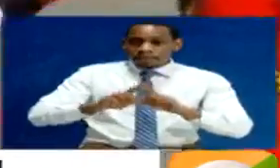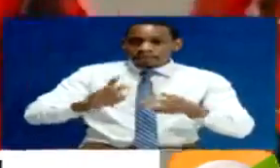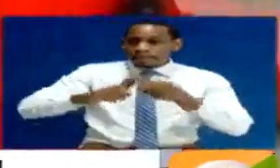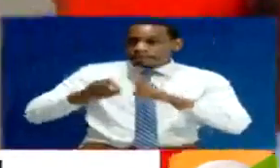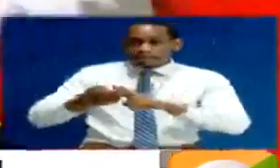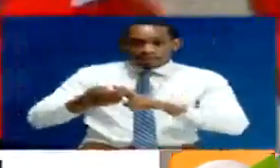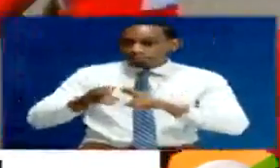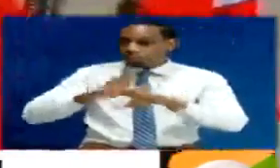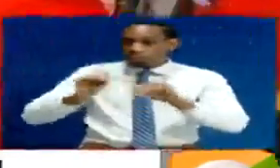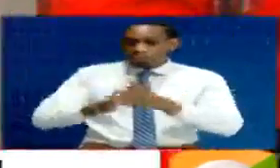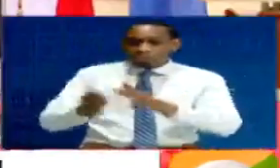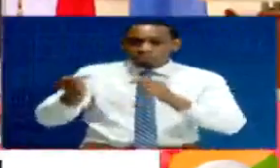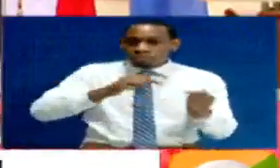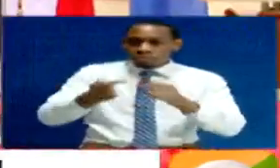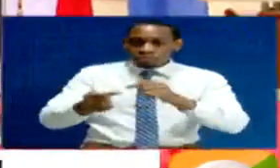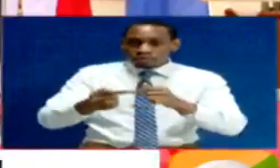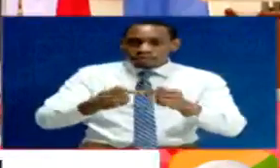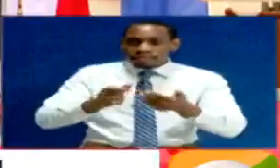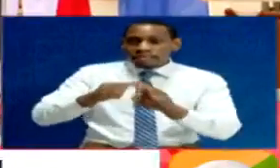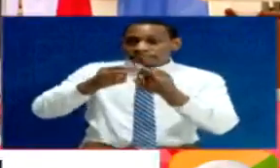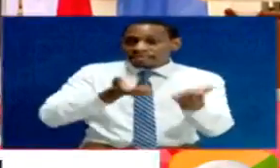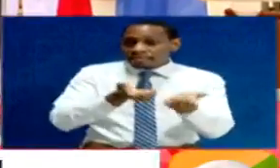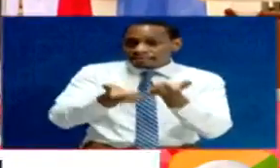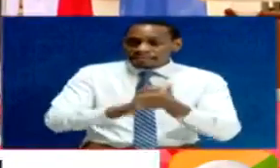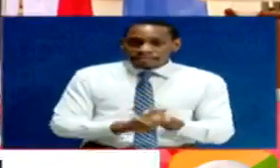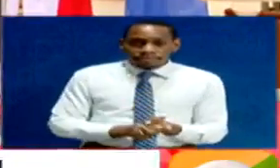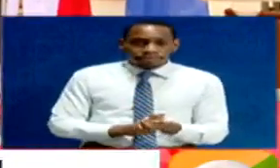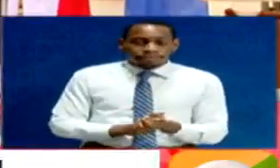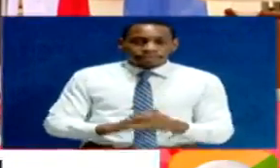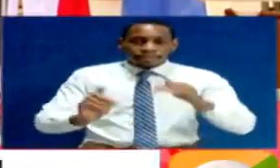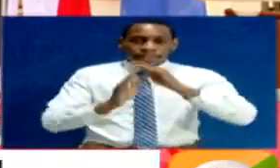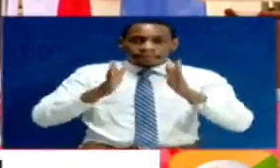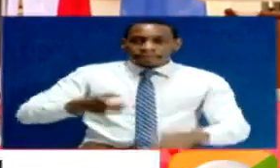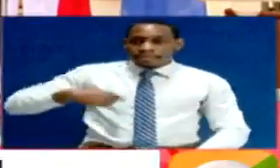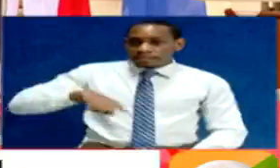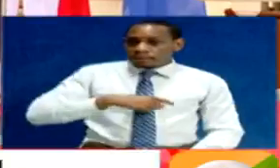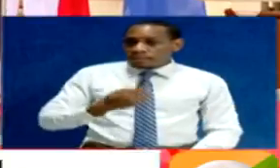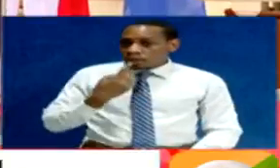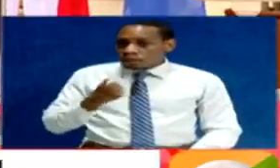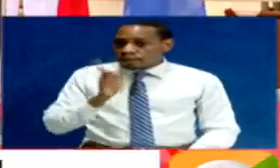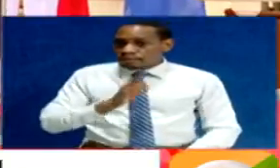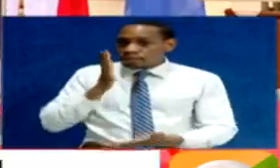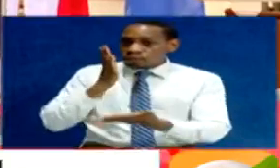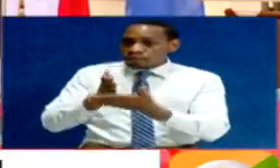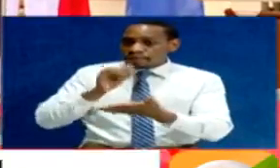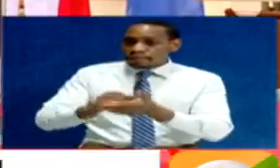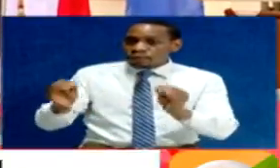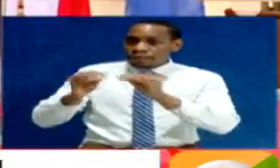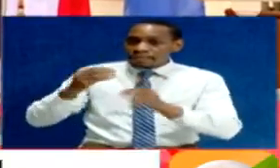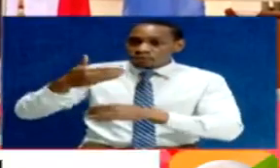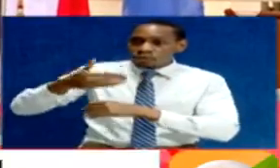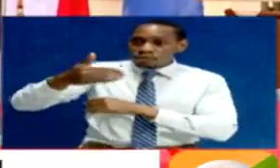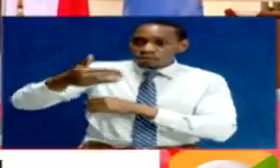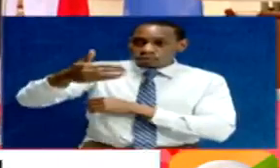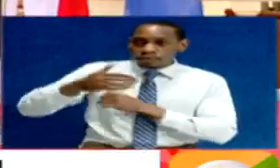lukewarm, often straining free trade. Na mawaziri wetu wamewambiwa wahakikisha ya kwamba wanakutana mara